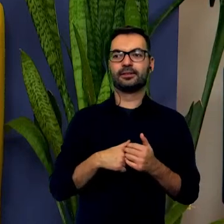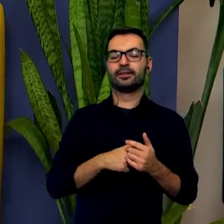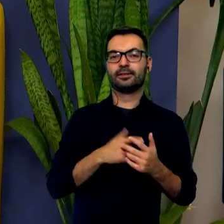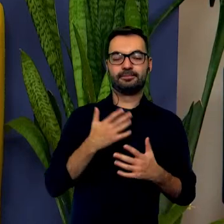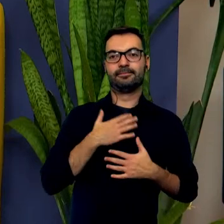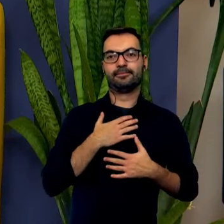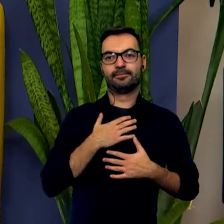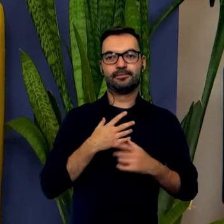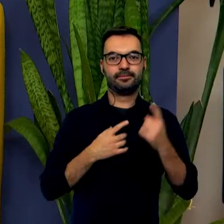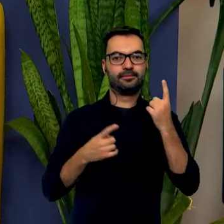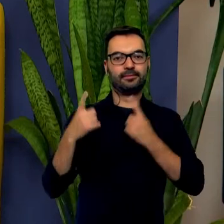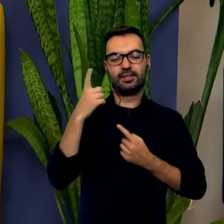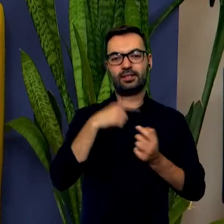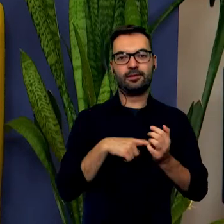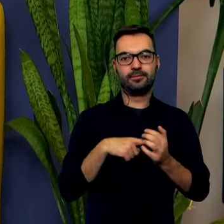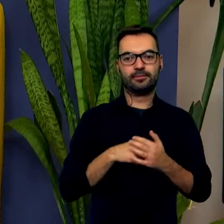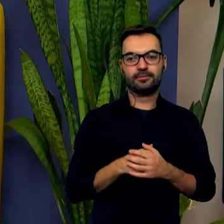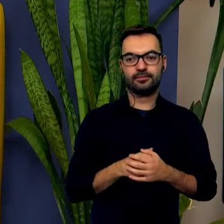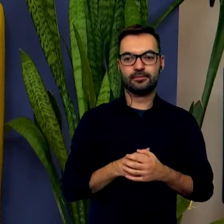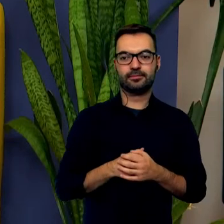takim zachwytem myślałam o tym,